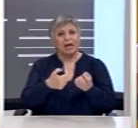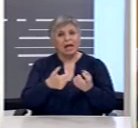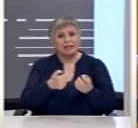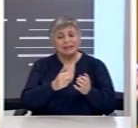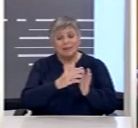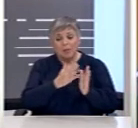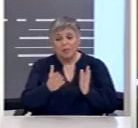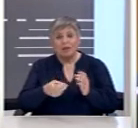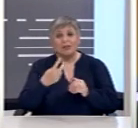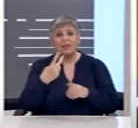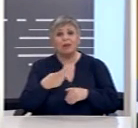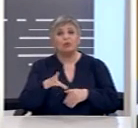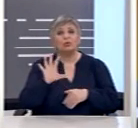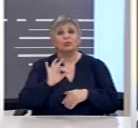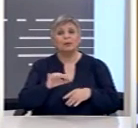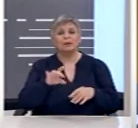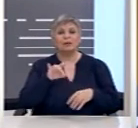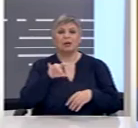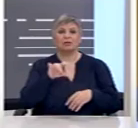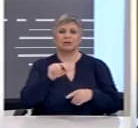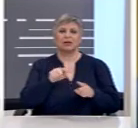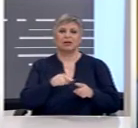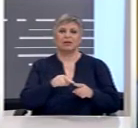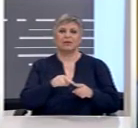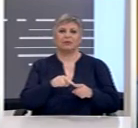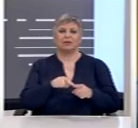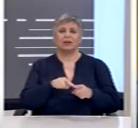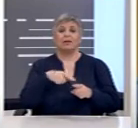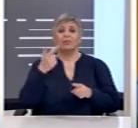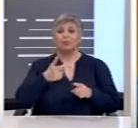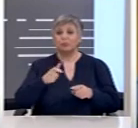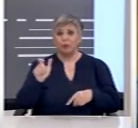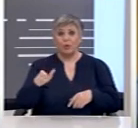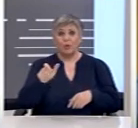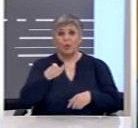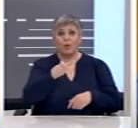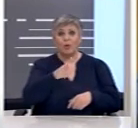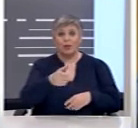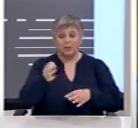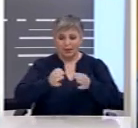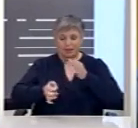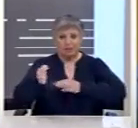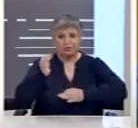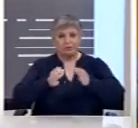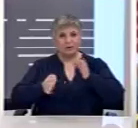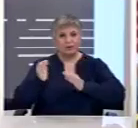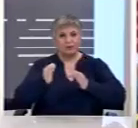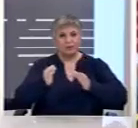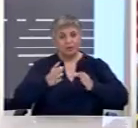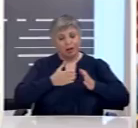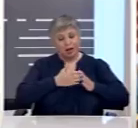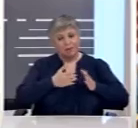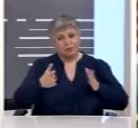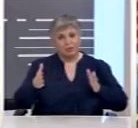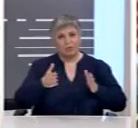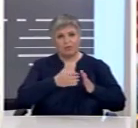σελίδες που αφορούν στις μαρτυρικές καταθέσεις για όλη την περίοδο και που ήταν το